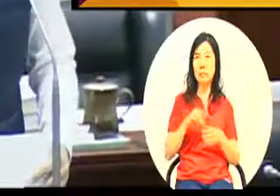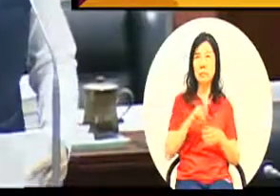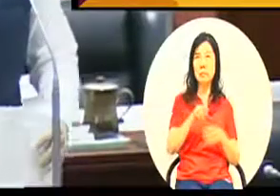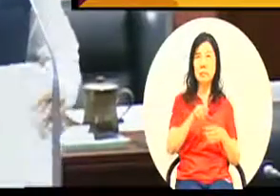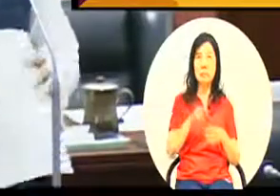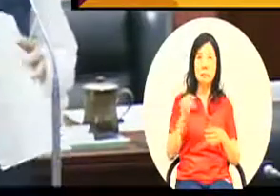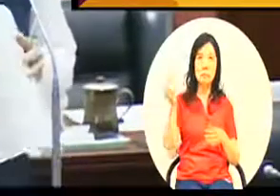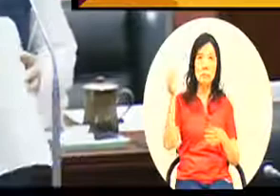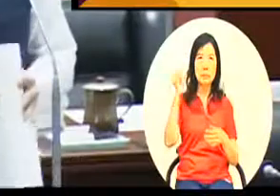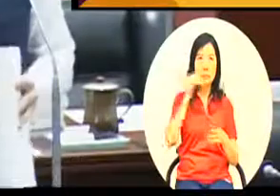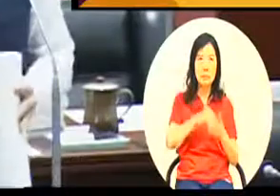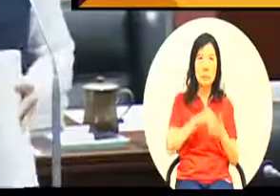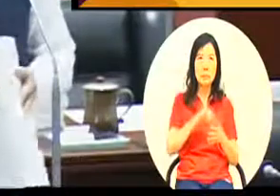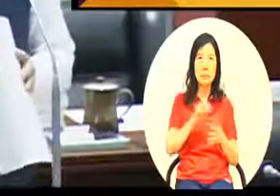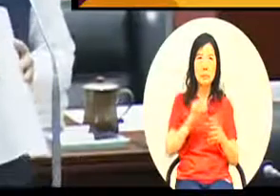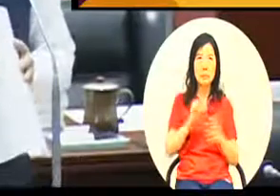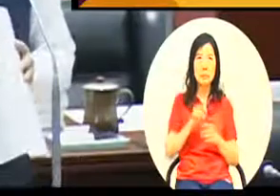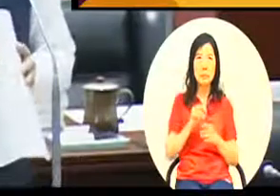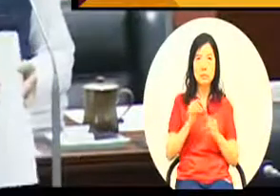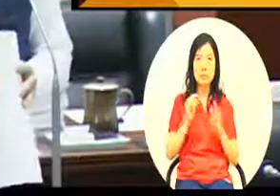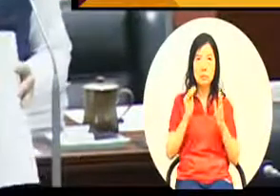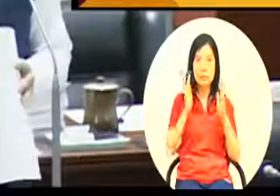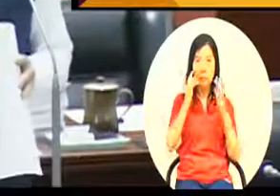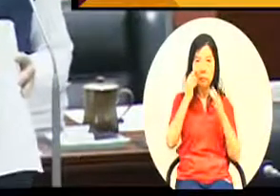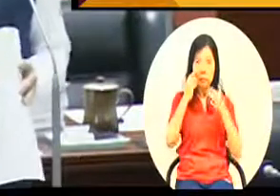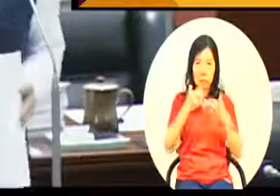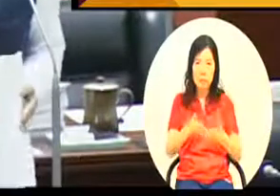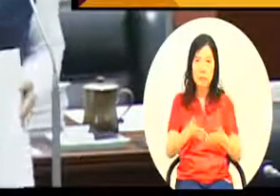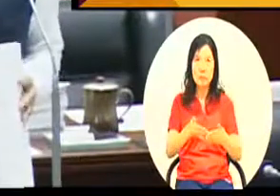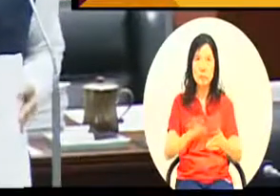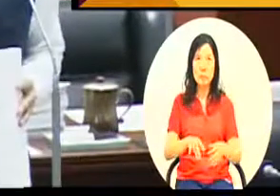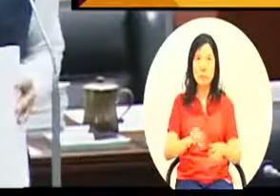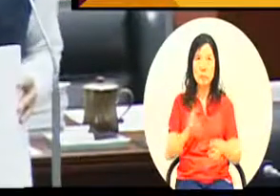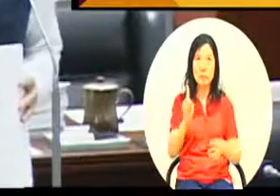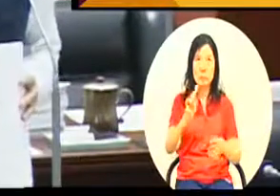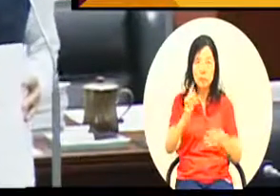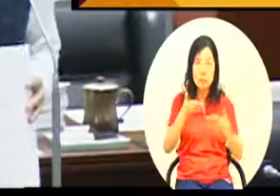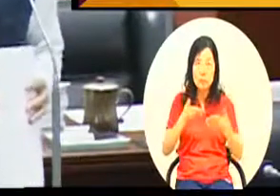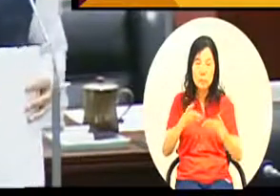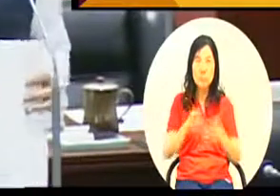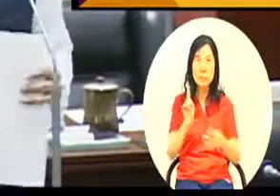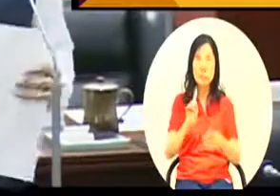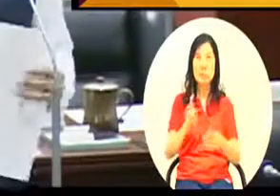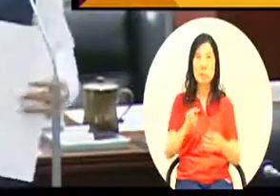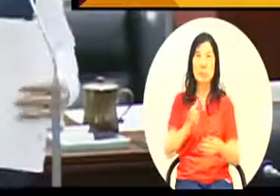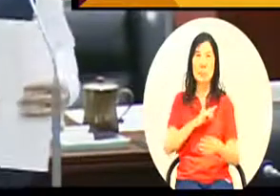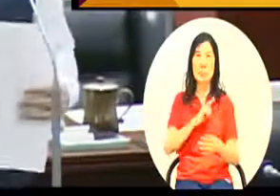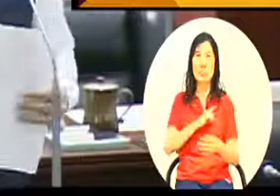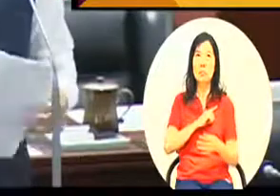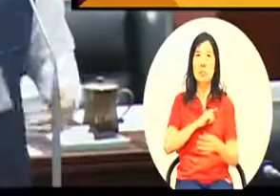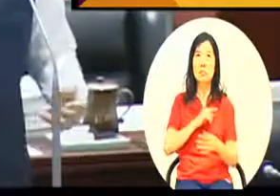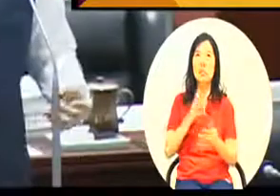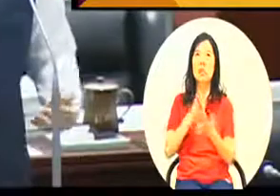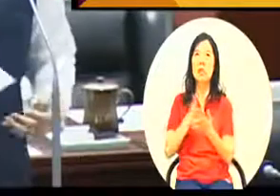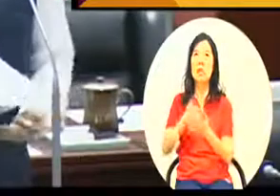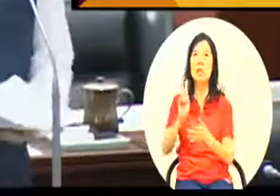是。要正视的是事情是怎么样就怎么样，而不是你们自己去讲说